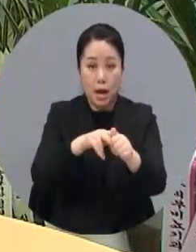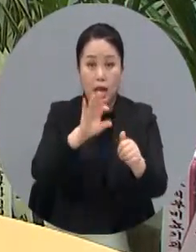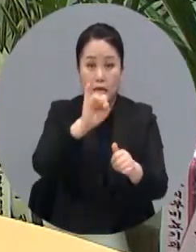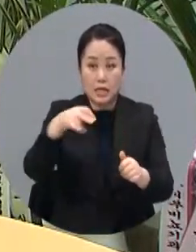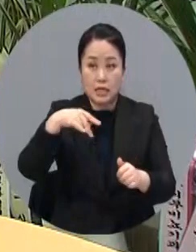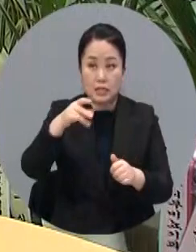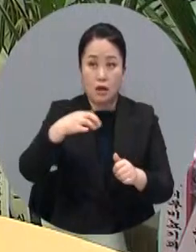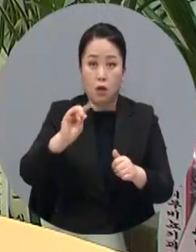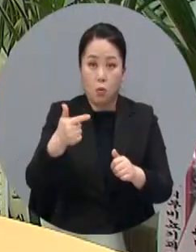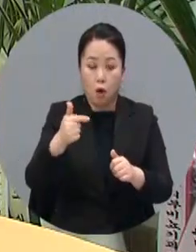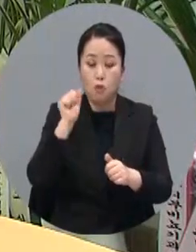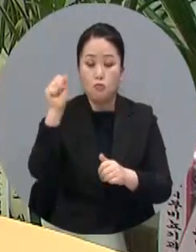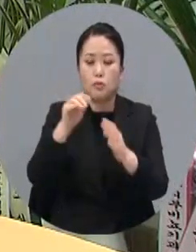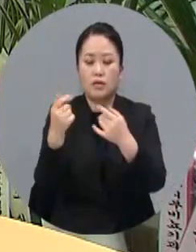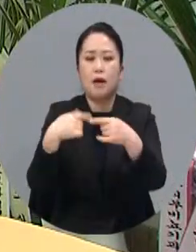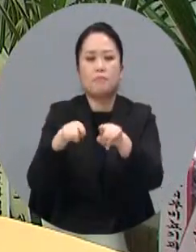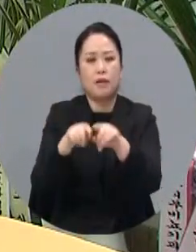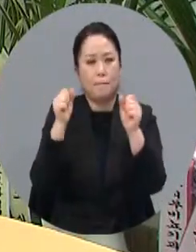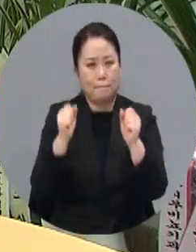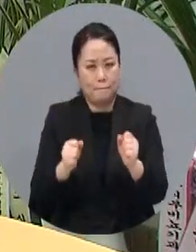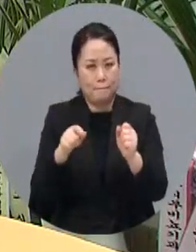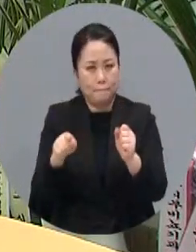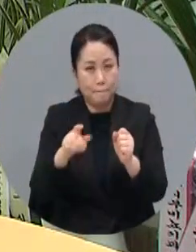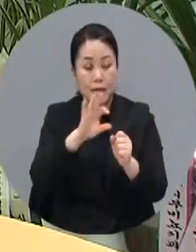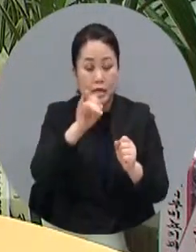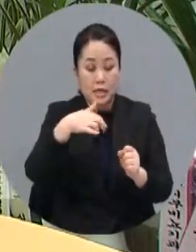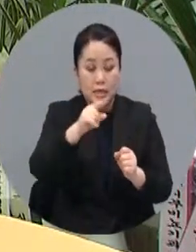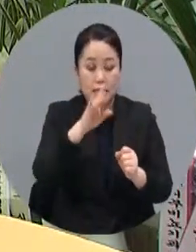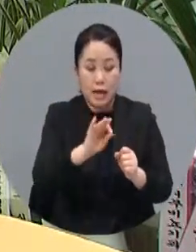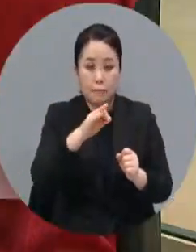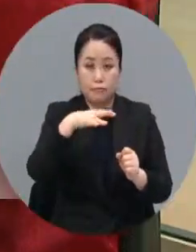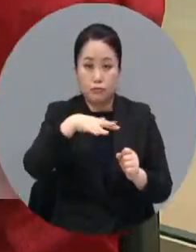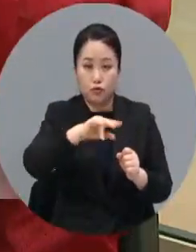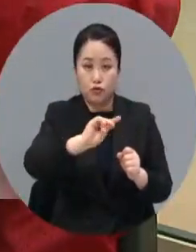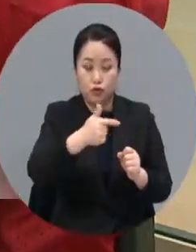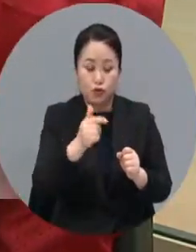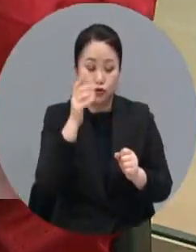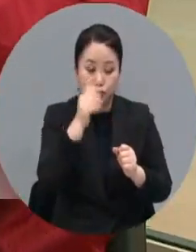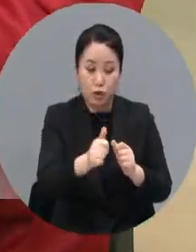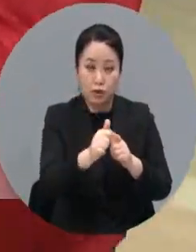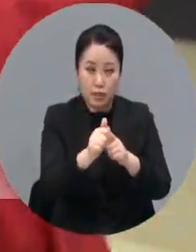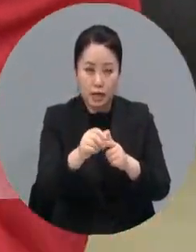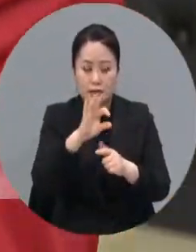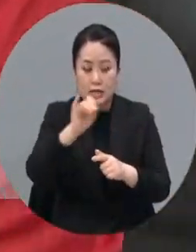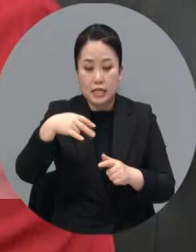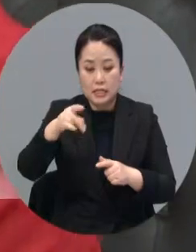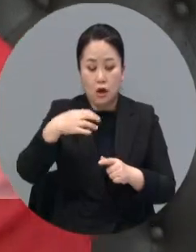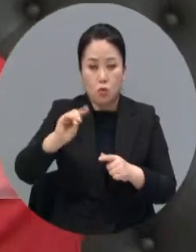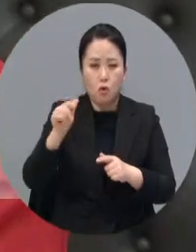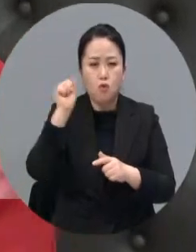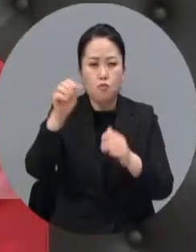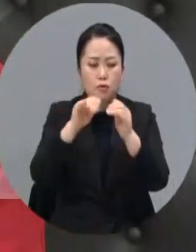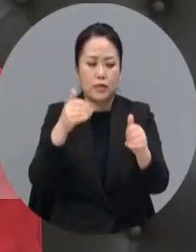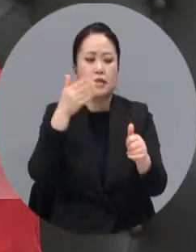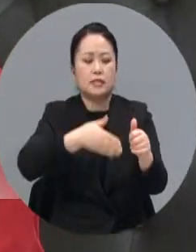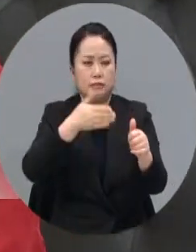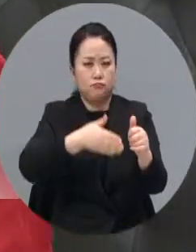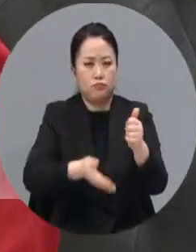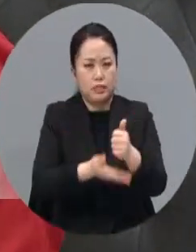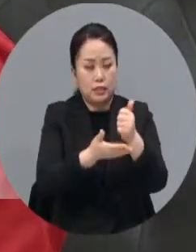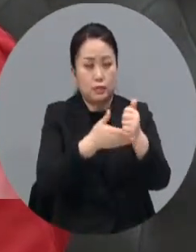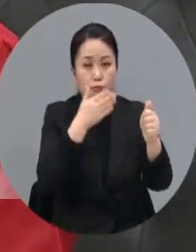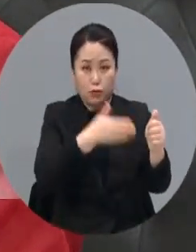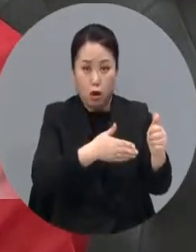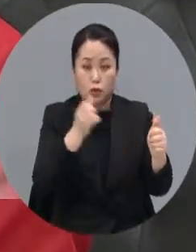함께 있었습니다. 그리고 이갑준 구청장은 이성건 후보에 대한 지지를 부탁했고 전화를 넘겨받은